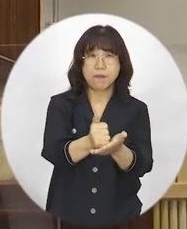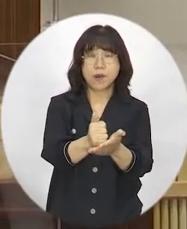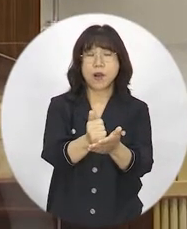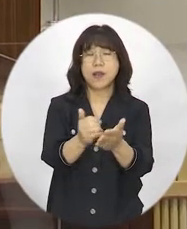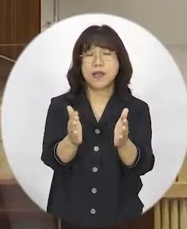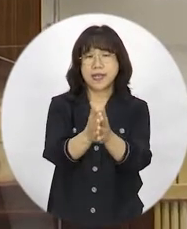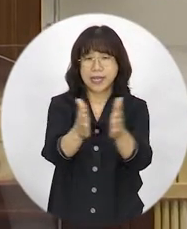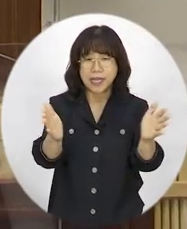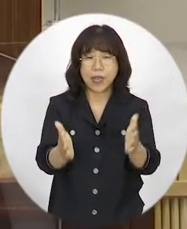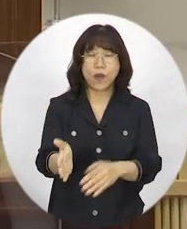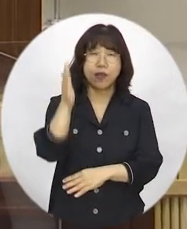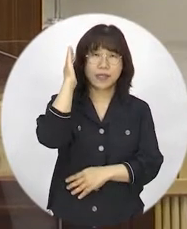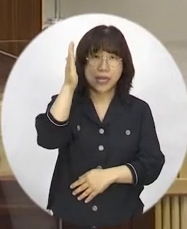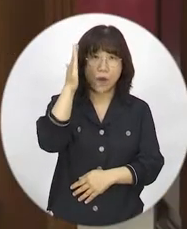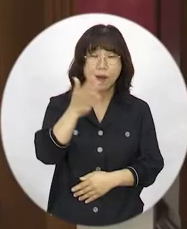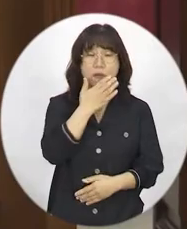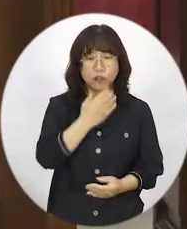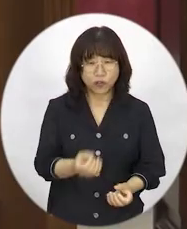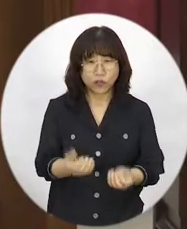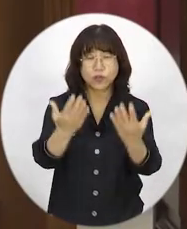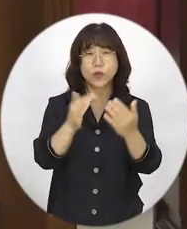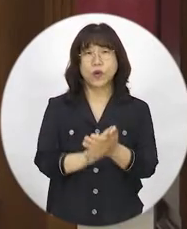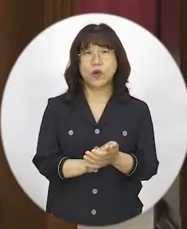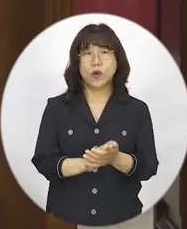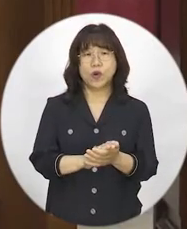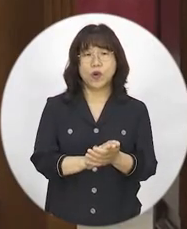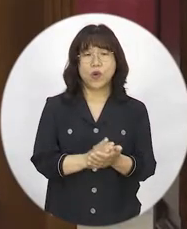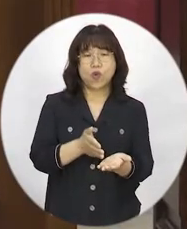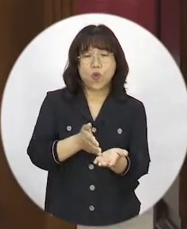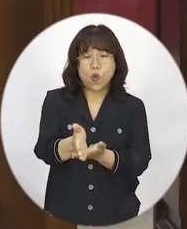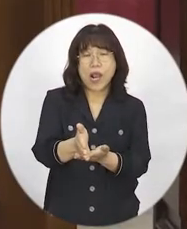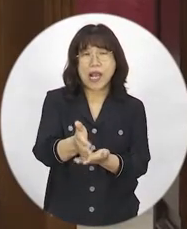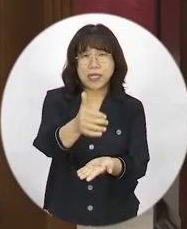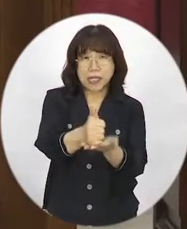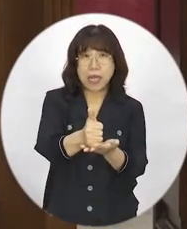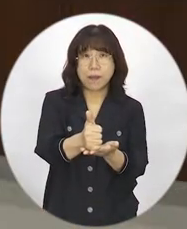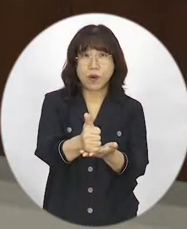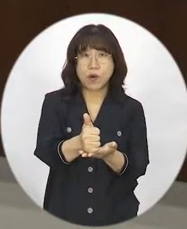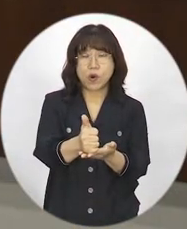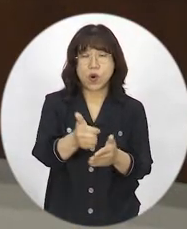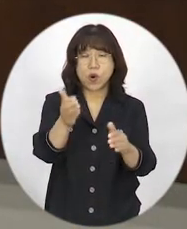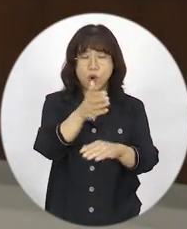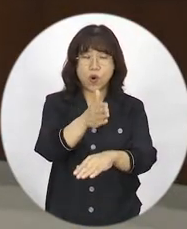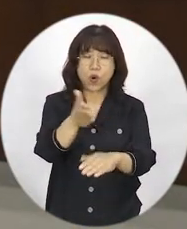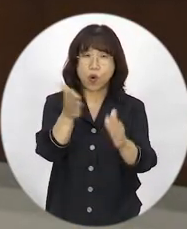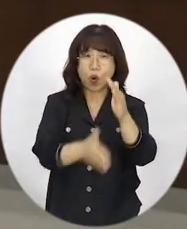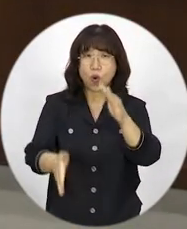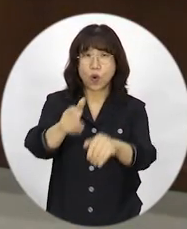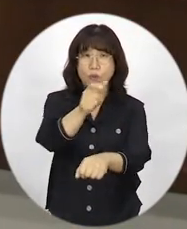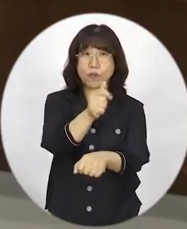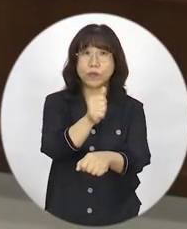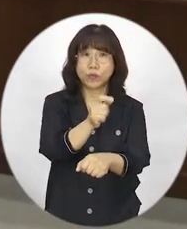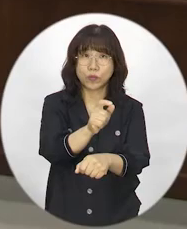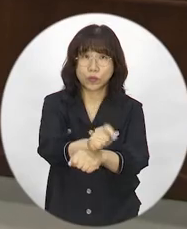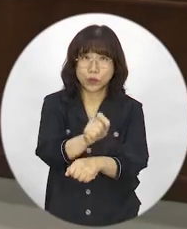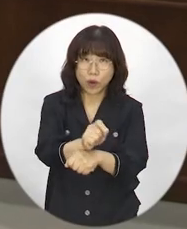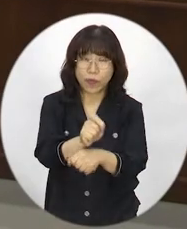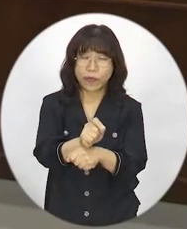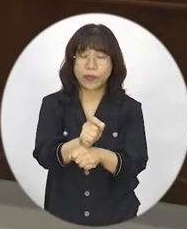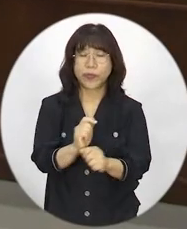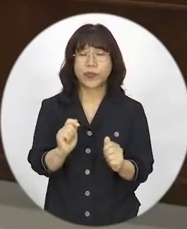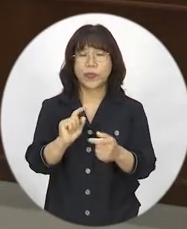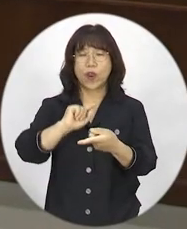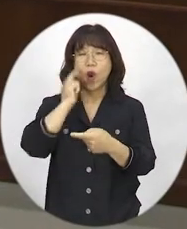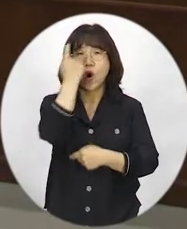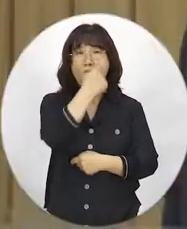김태우 강서구청장의 축사가 이어졌으며 과장급 이사 간부 공무원을 소개하는 자리도 마련됐습니다. 한편